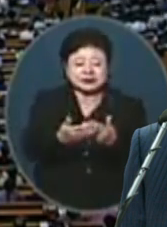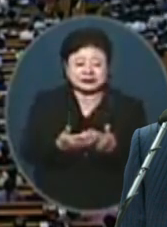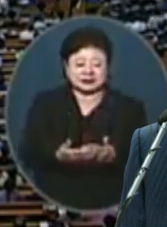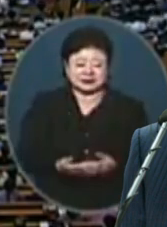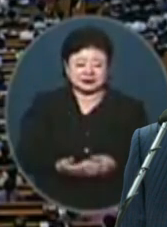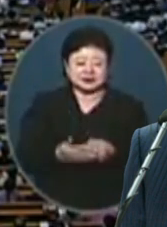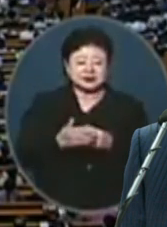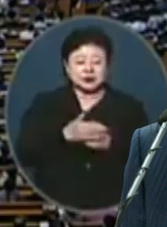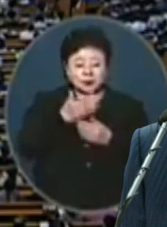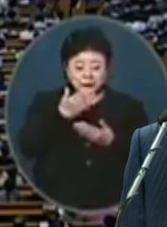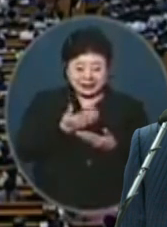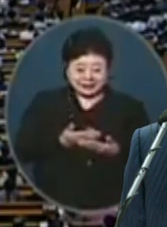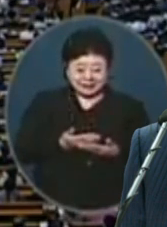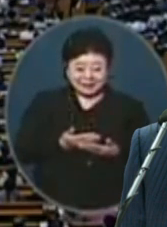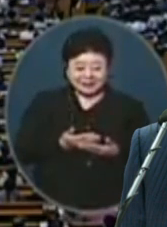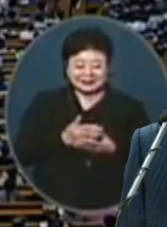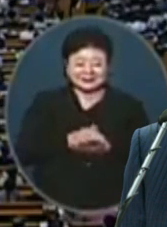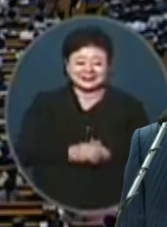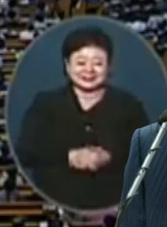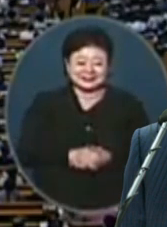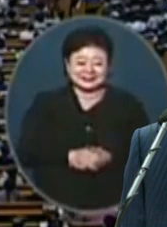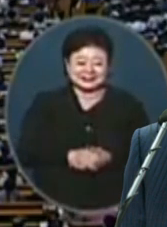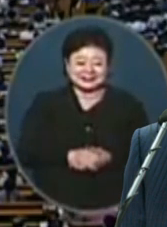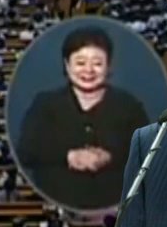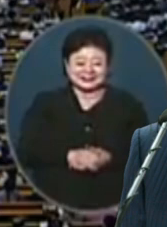것을 말합니다.